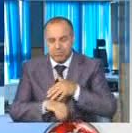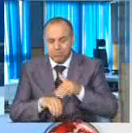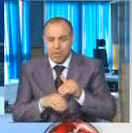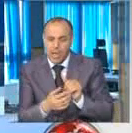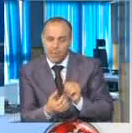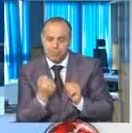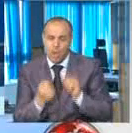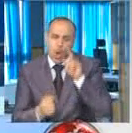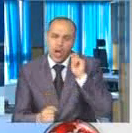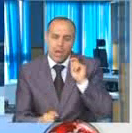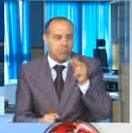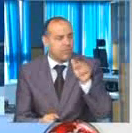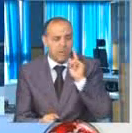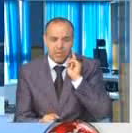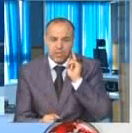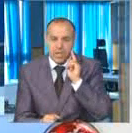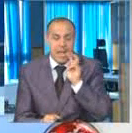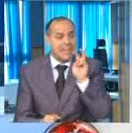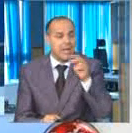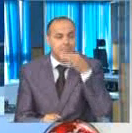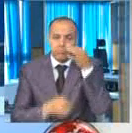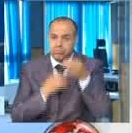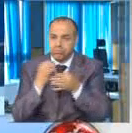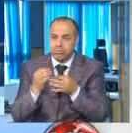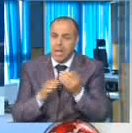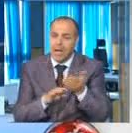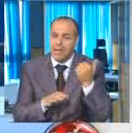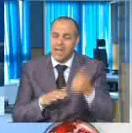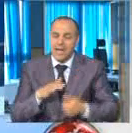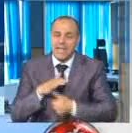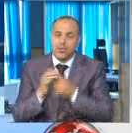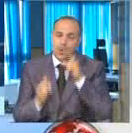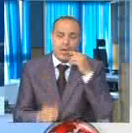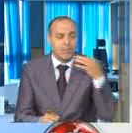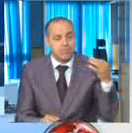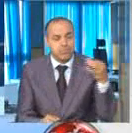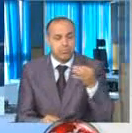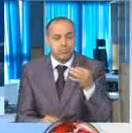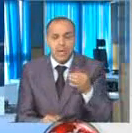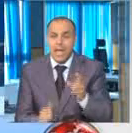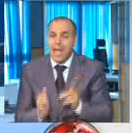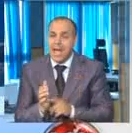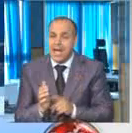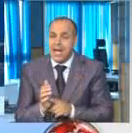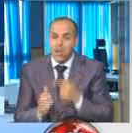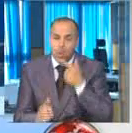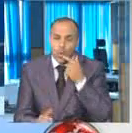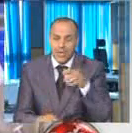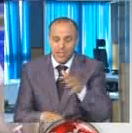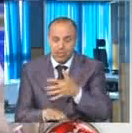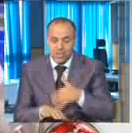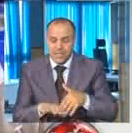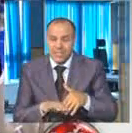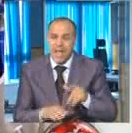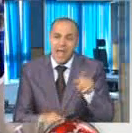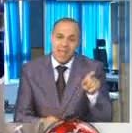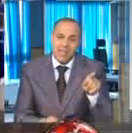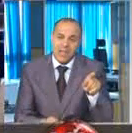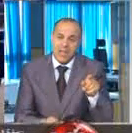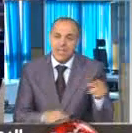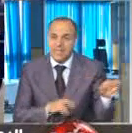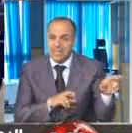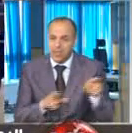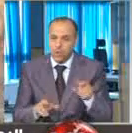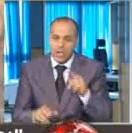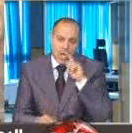إلى أوكرانيا. في تعليق على تصريحات سابقة للرئيس الأوكراني أكد خلالها أن شبه جزيرة القرم ستعود